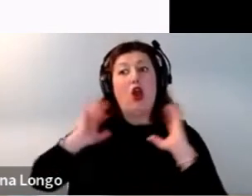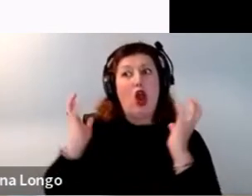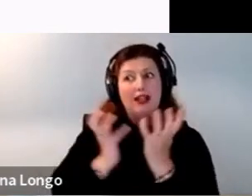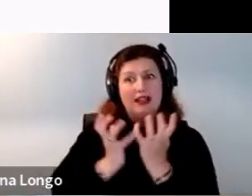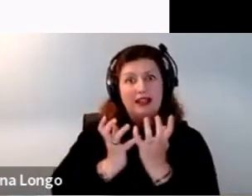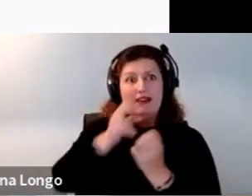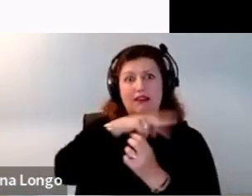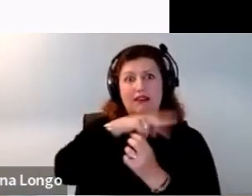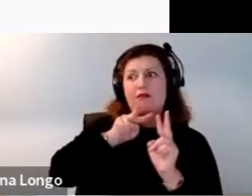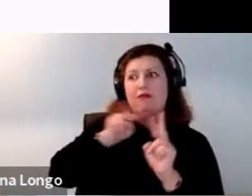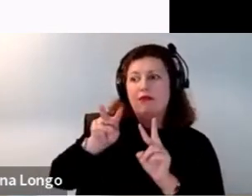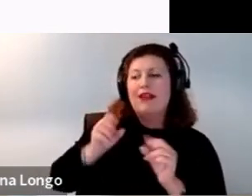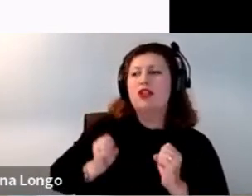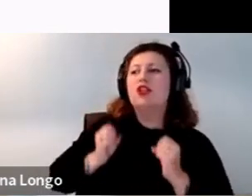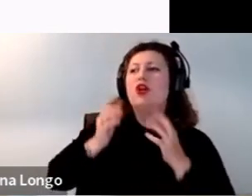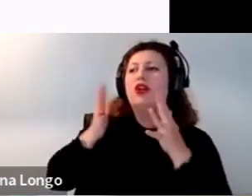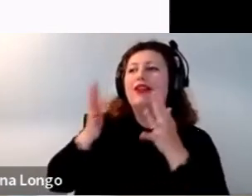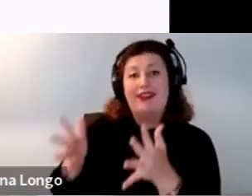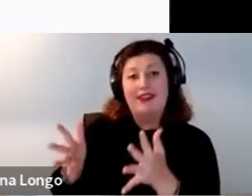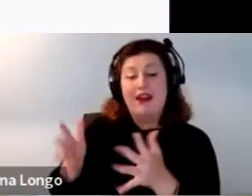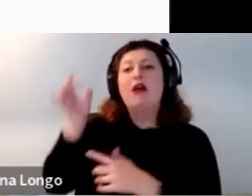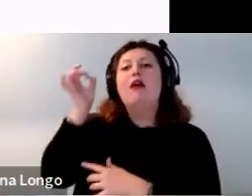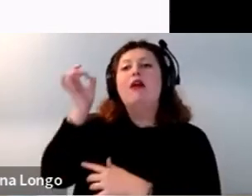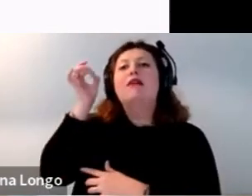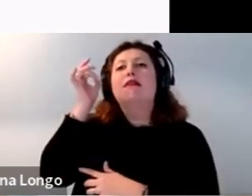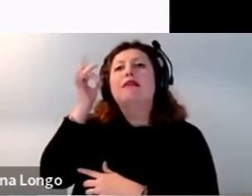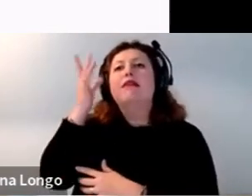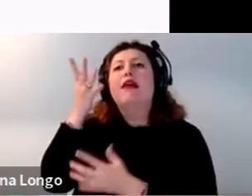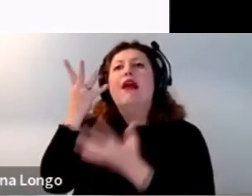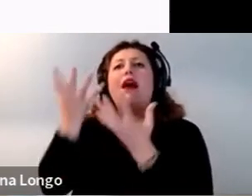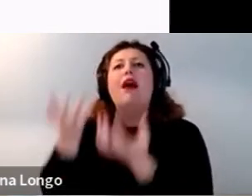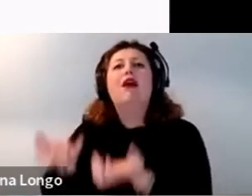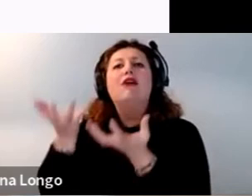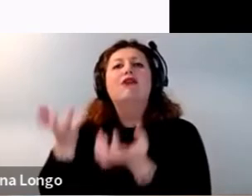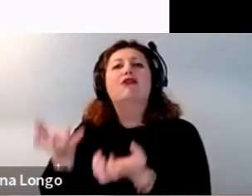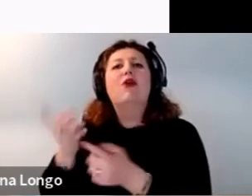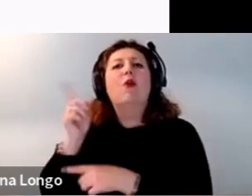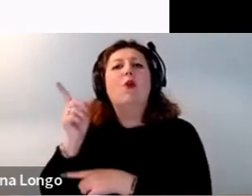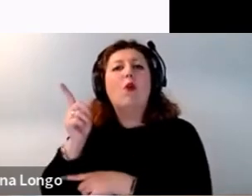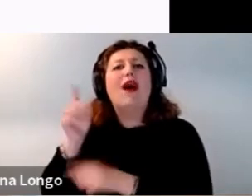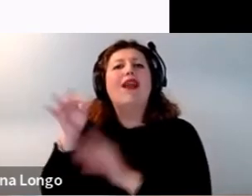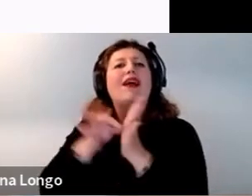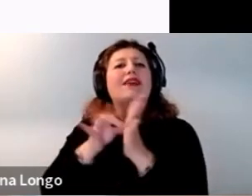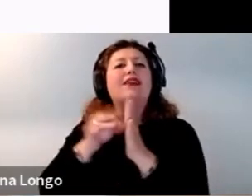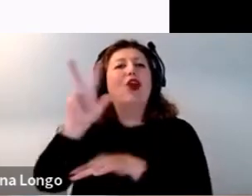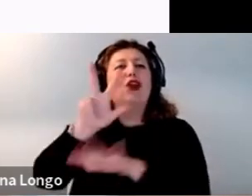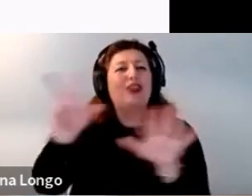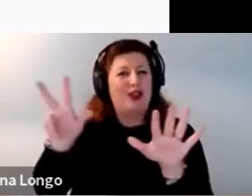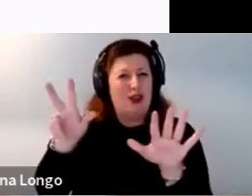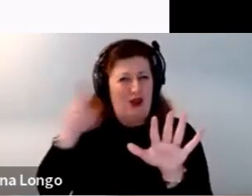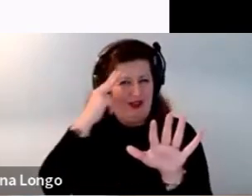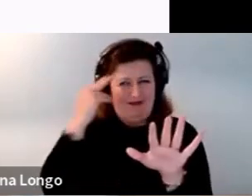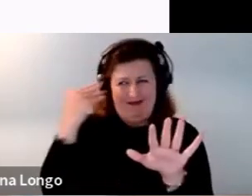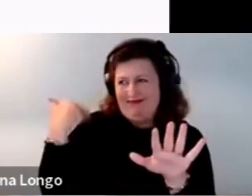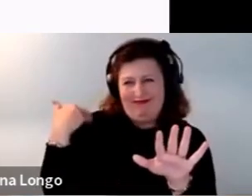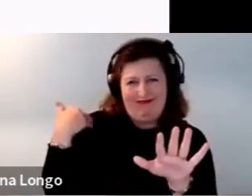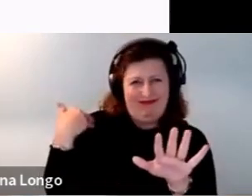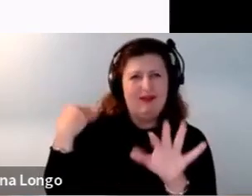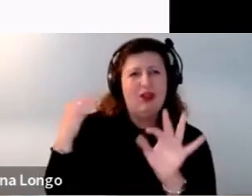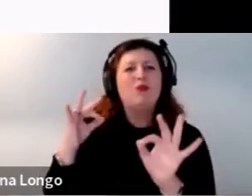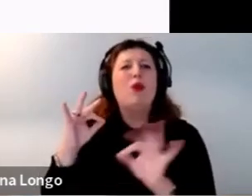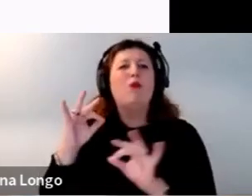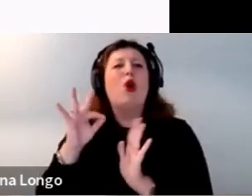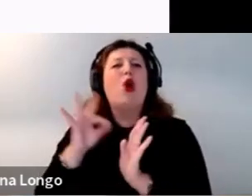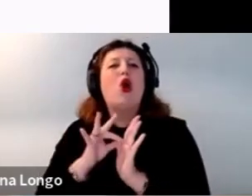di solidarietà, assumendo nel caso concreto rilievo l'articolo 38 che abbiamo appena visto, commi 3 e